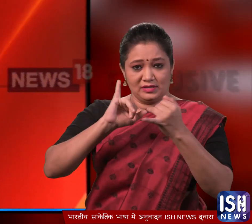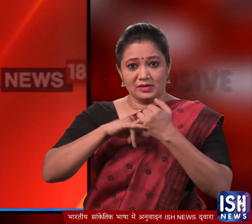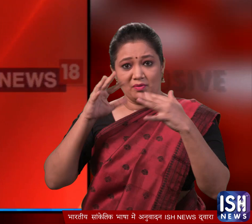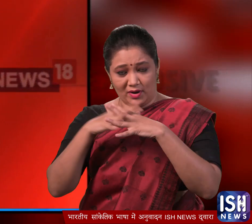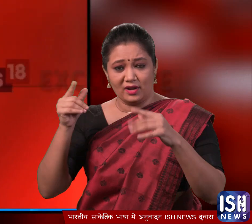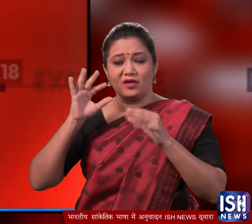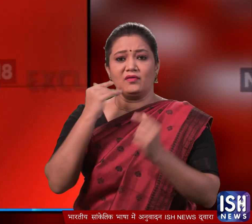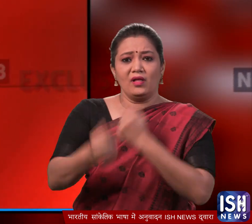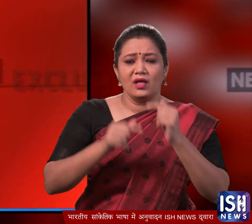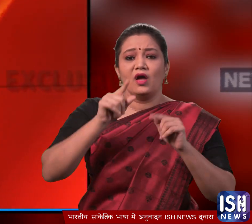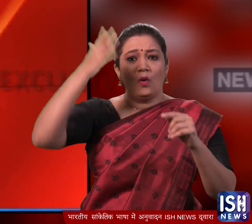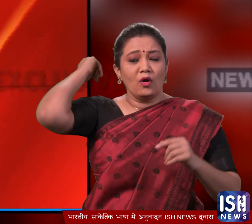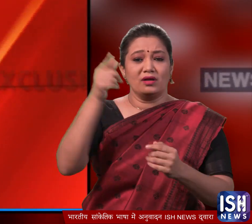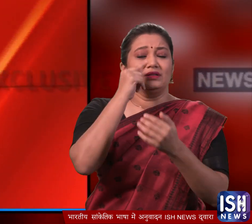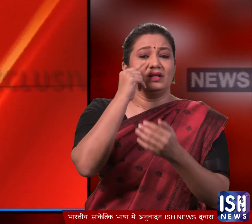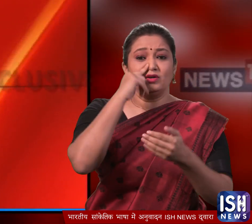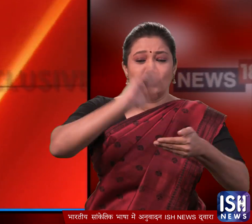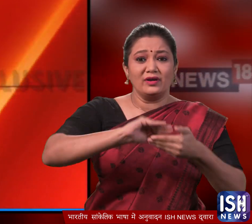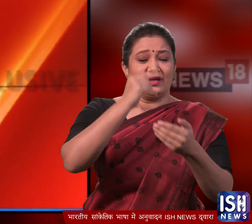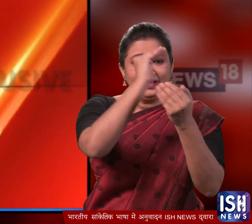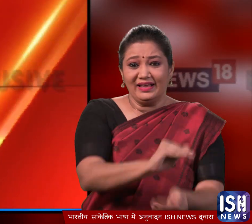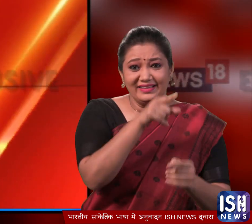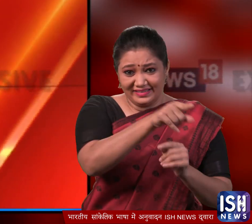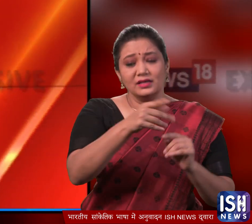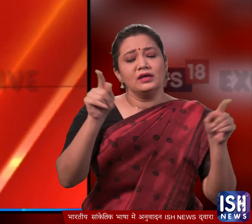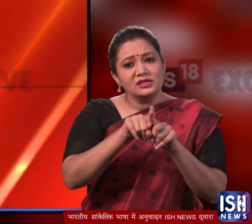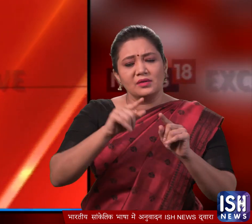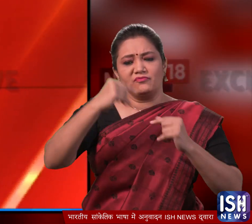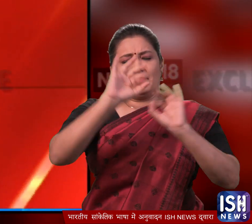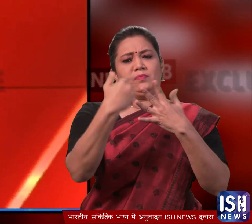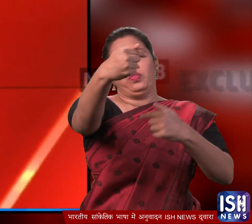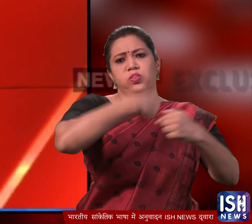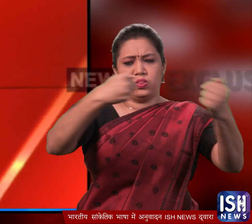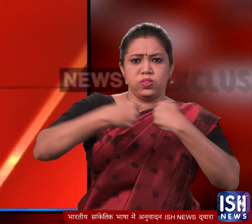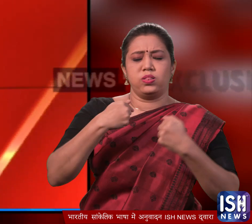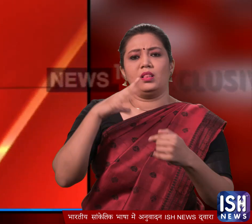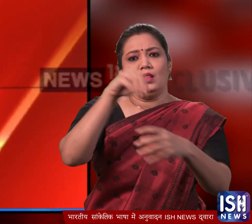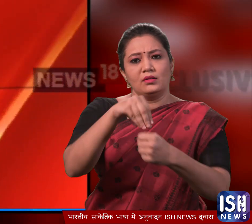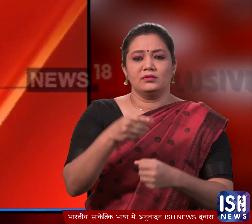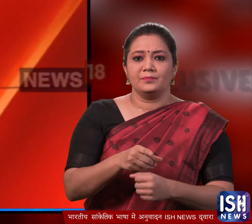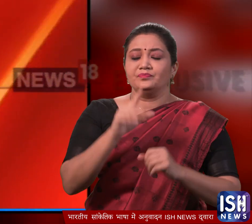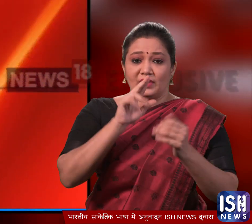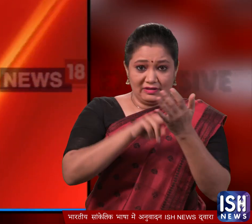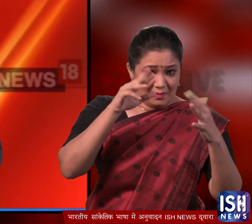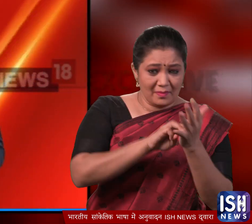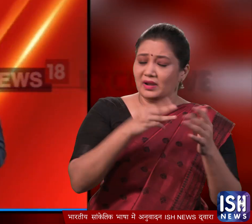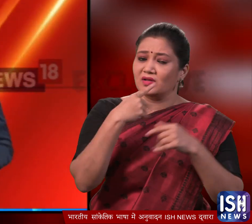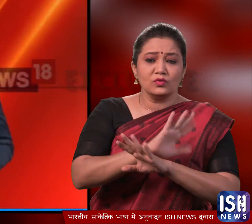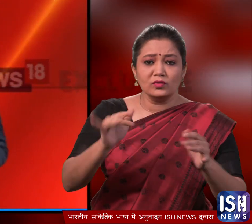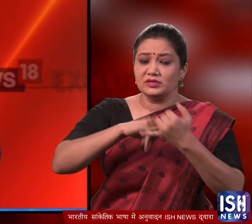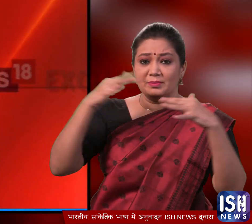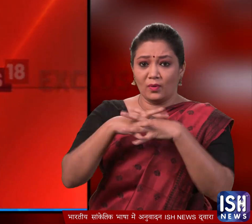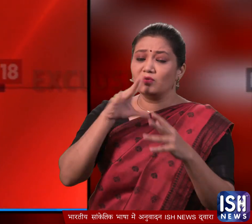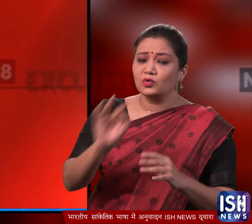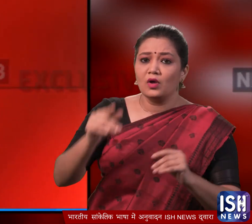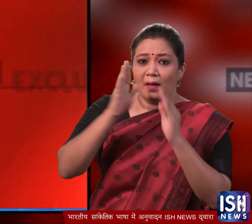का परिवार का आरोप है कि नवाब मलिक अपने दामाद की गिरफ्तारी का बदला लेने के लिए उनके परिवार को विवाद में घसीट रहे हैं। जबकि नवाब मलिक का